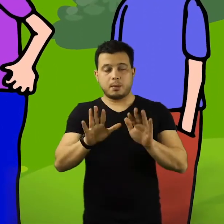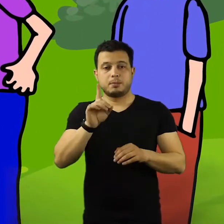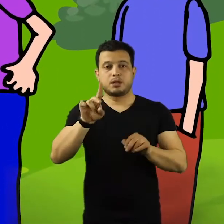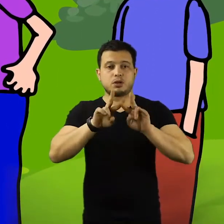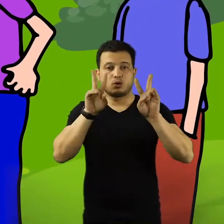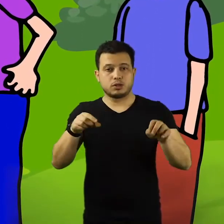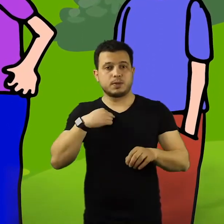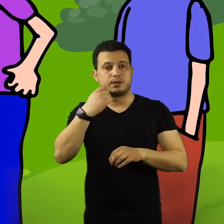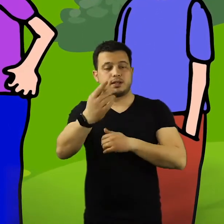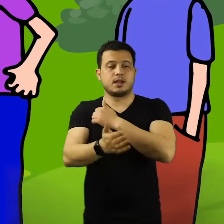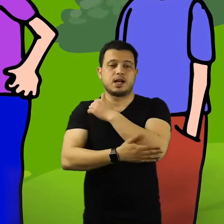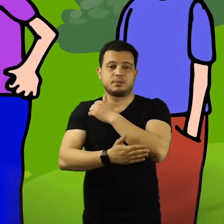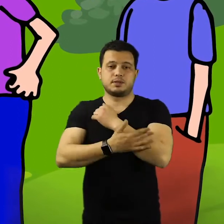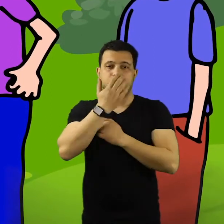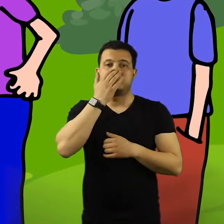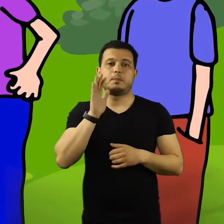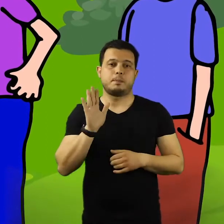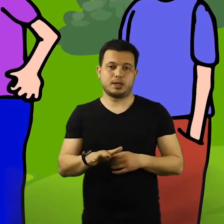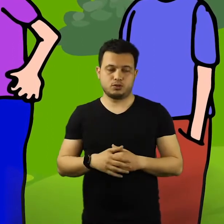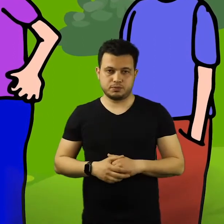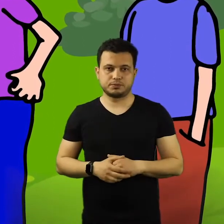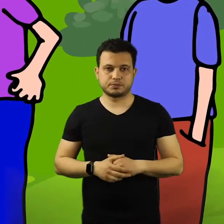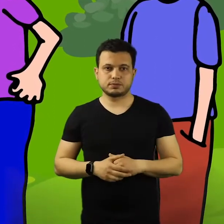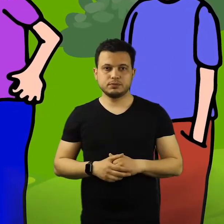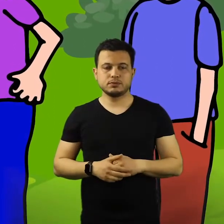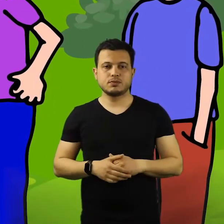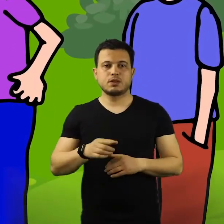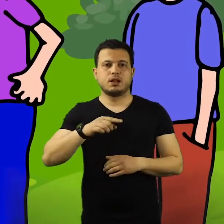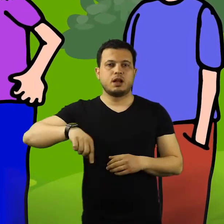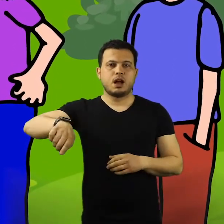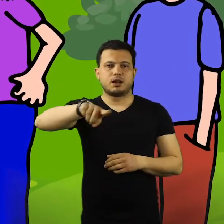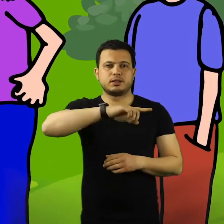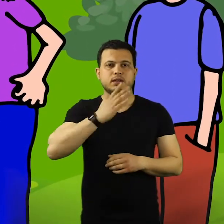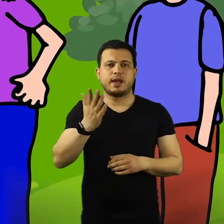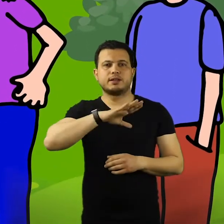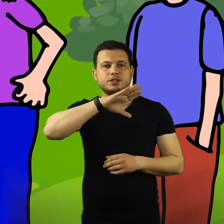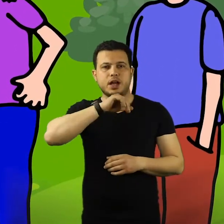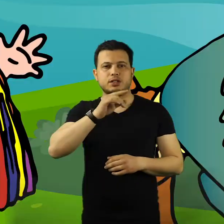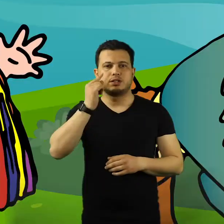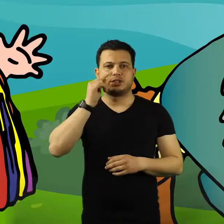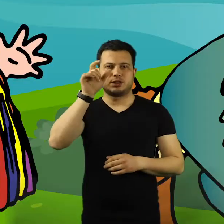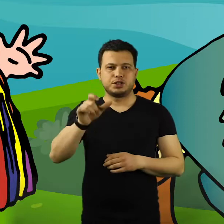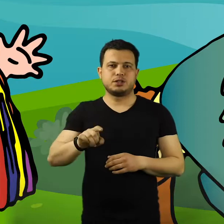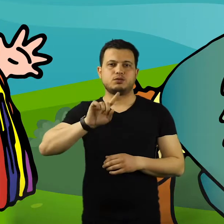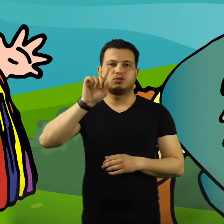sizlerin yardımına ihtiyacımız var Aralarında en yaşlı kişi sordu